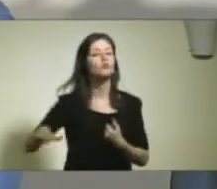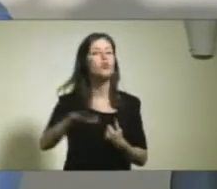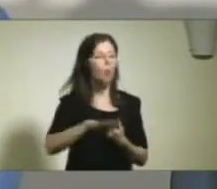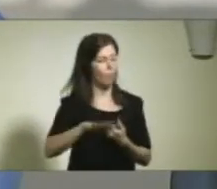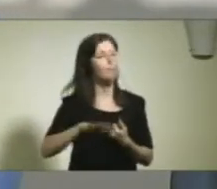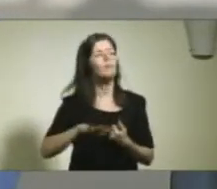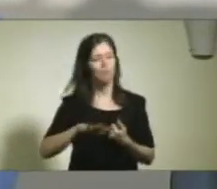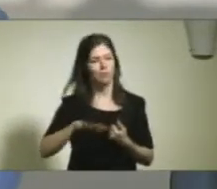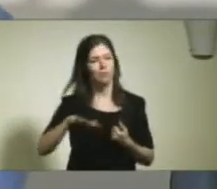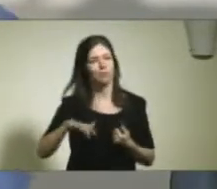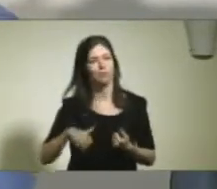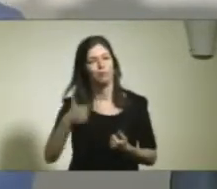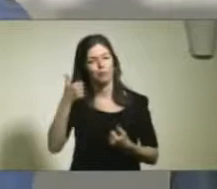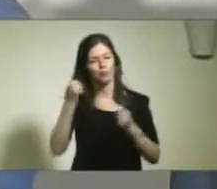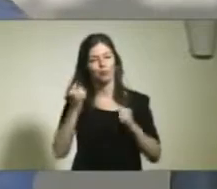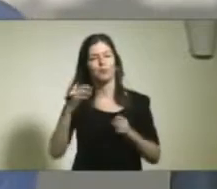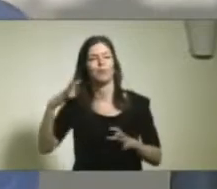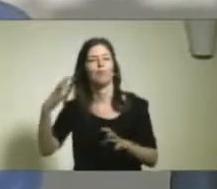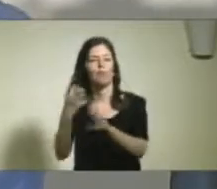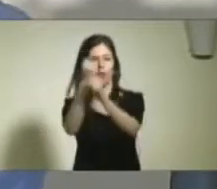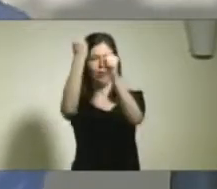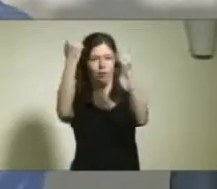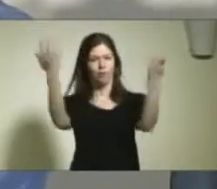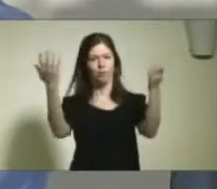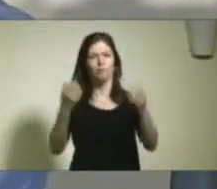nos chances de gagner. Confrère.